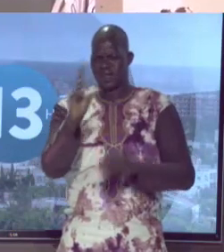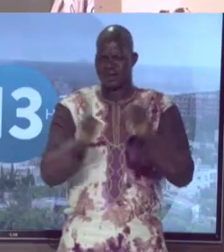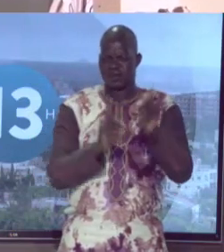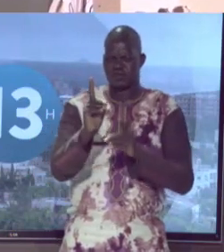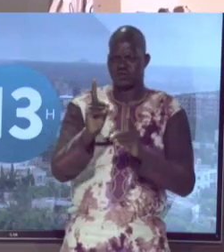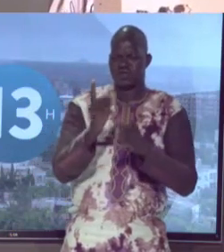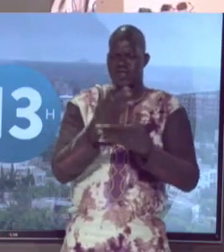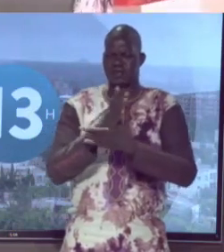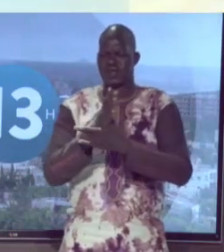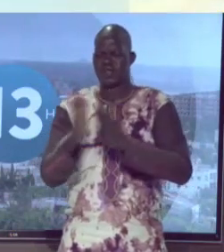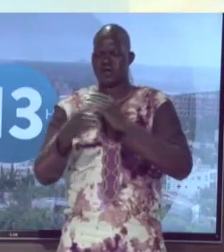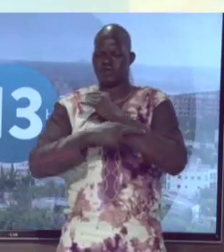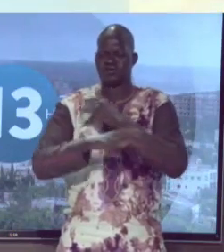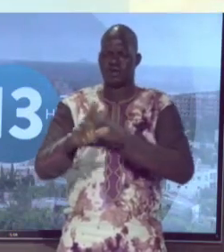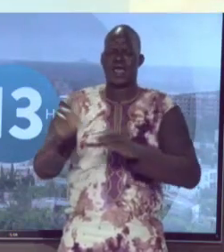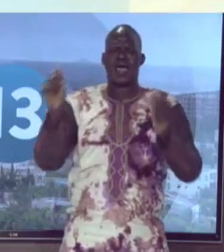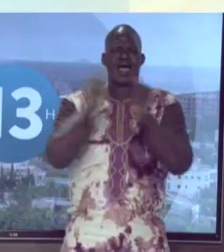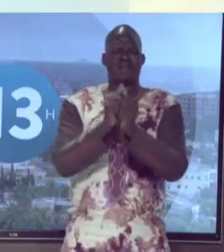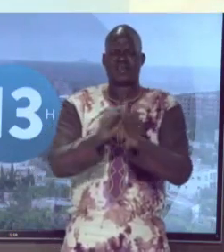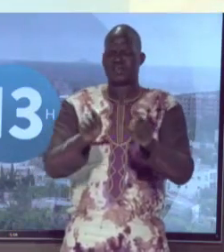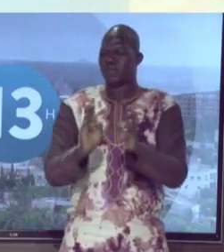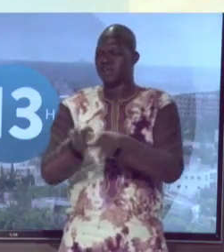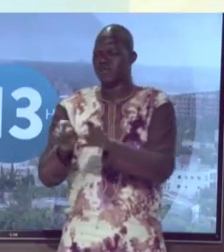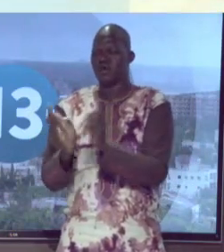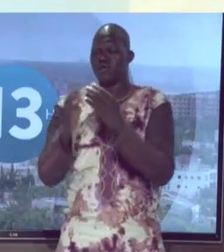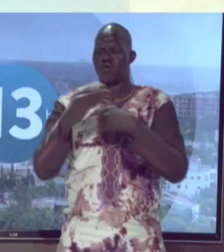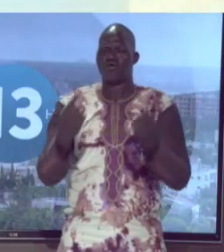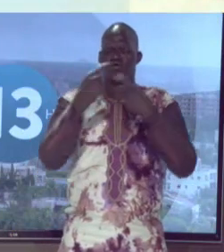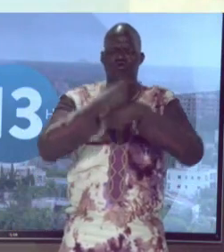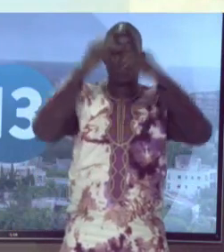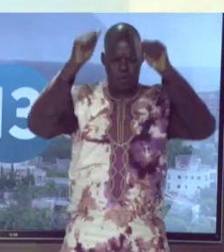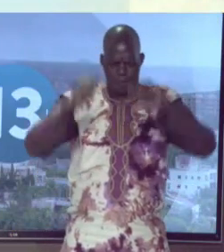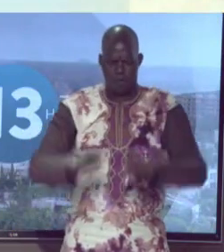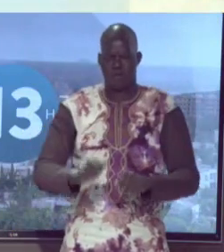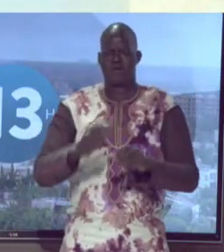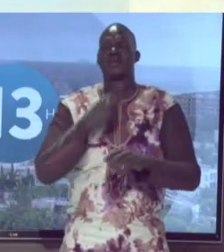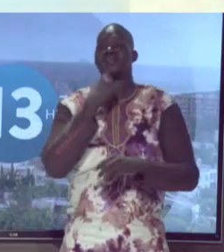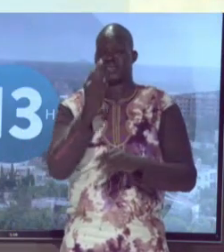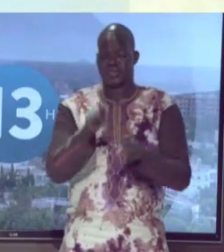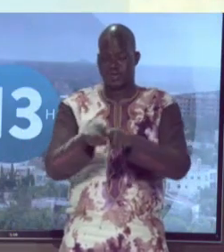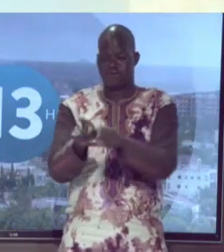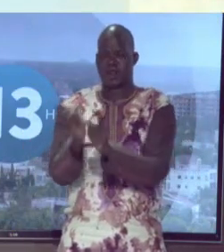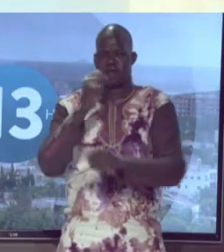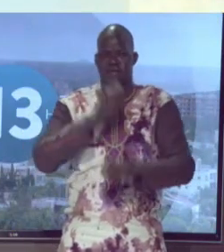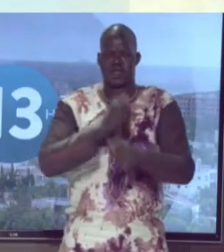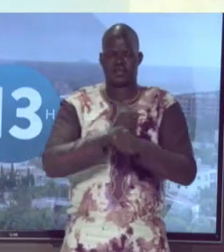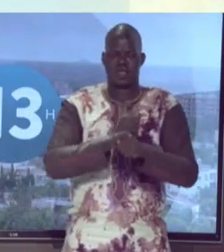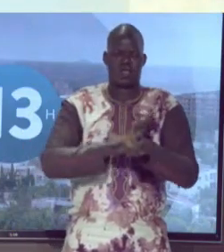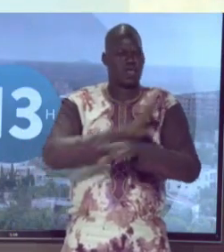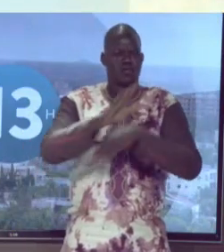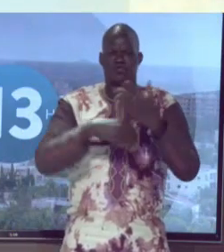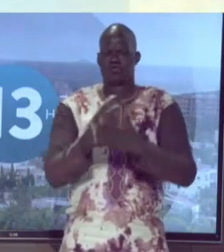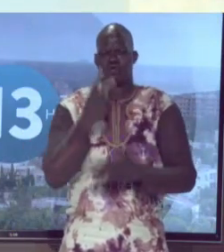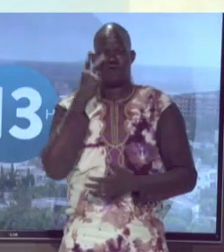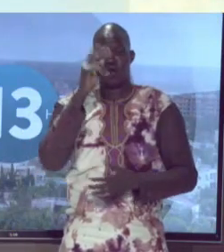Donc avec cette articulation, aujourd'hui, nous sommes capables de dire voilà les différents métiers. Et surtout, voilà